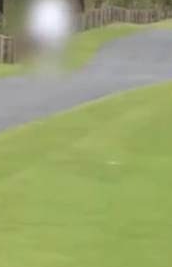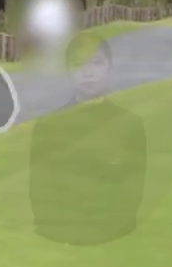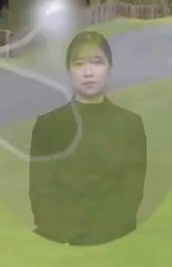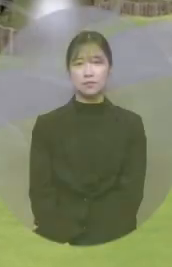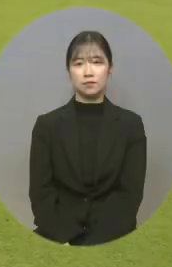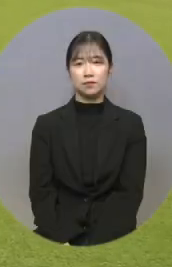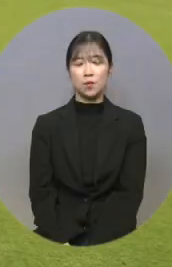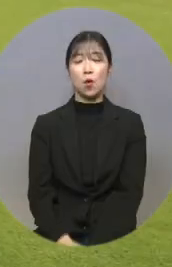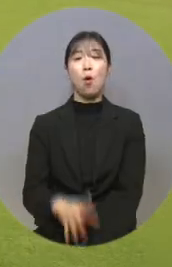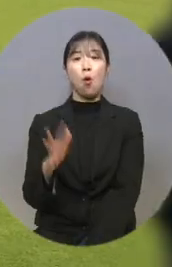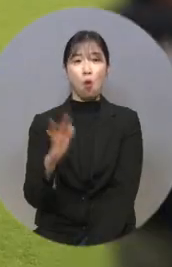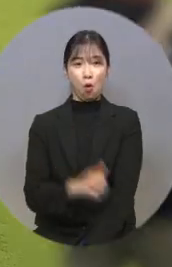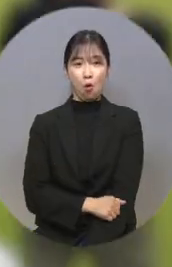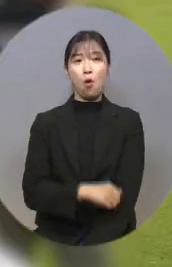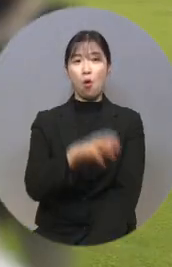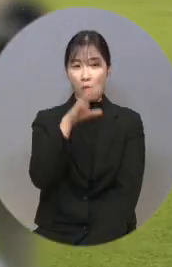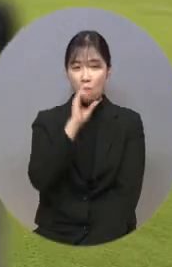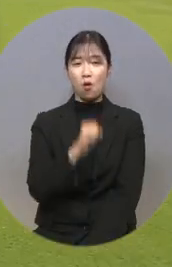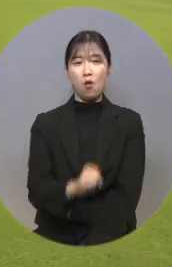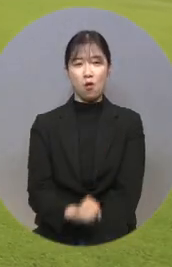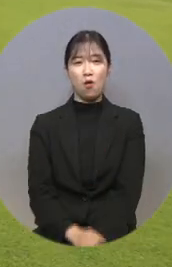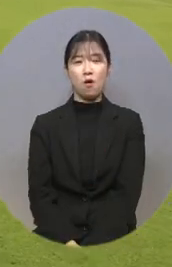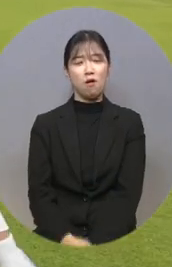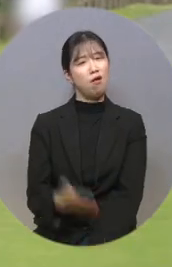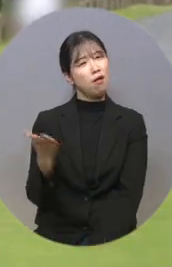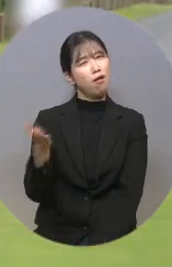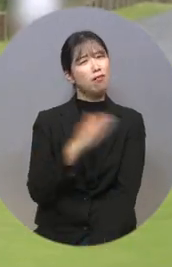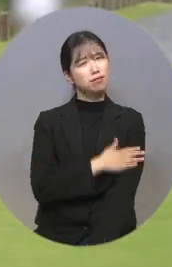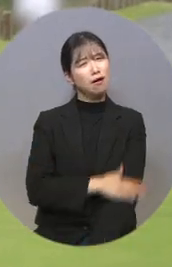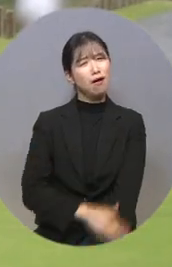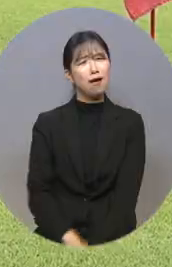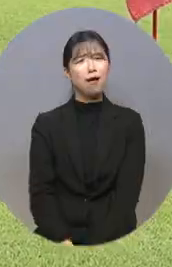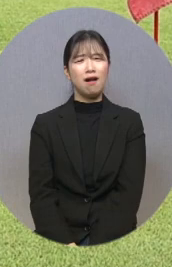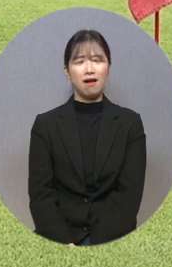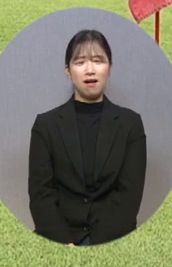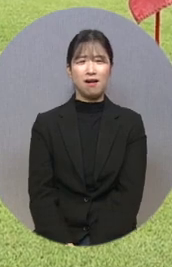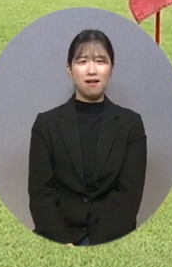굿샤. 굿샤냐. 뻥커 아니다 형. 왜 이렇게 잘 치냐 형.